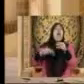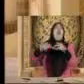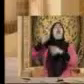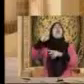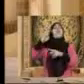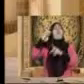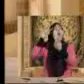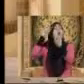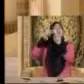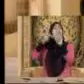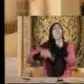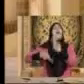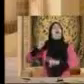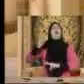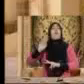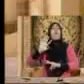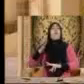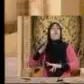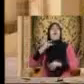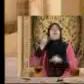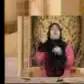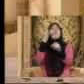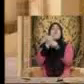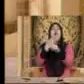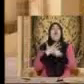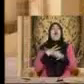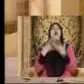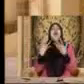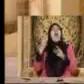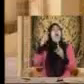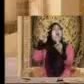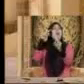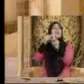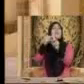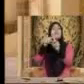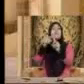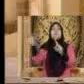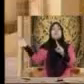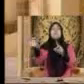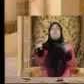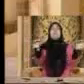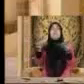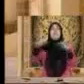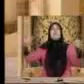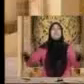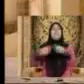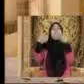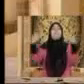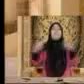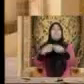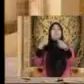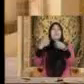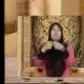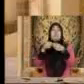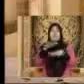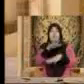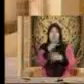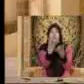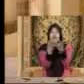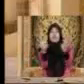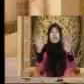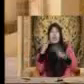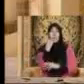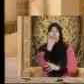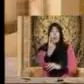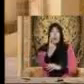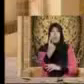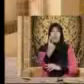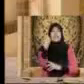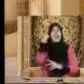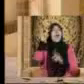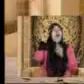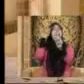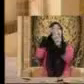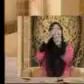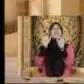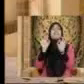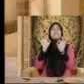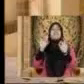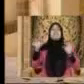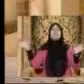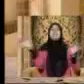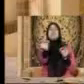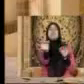هذه الغاية، وهو إدخال البلبلة في صفوف الناس في مجتمع واحد بخبر مختلق